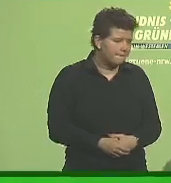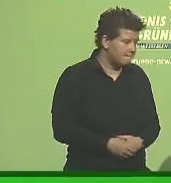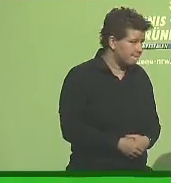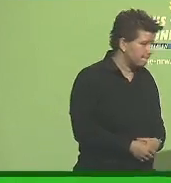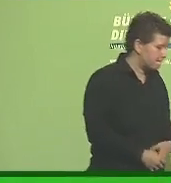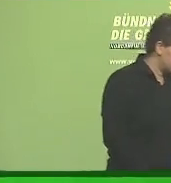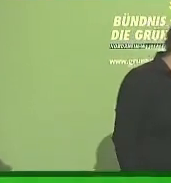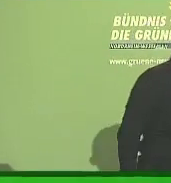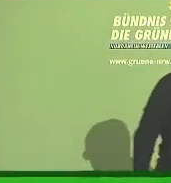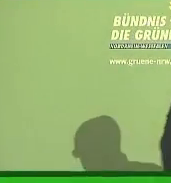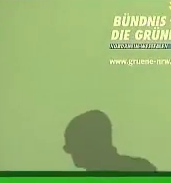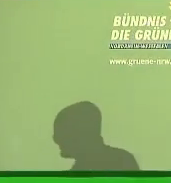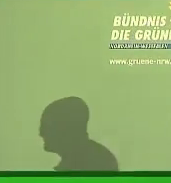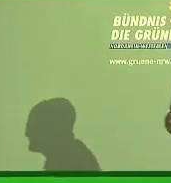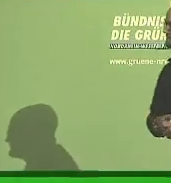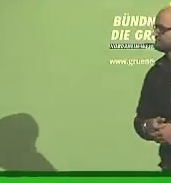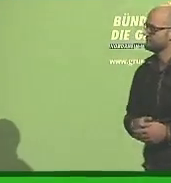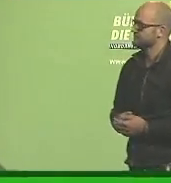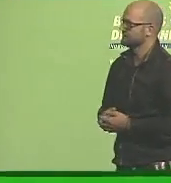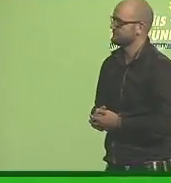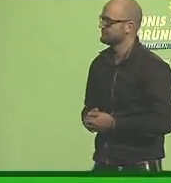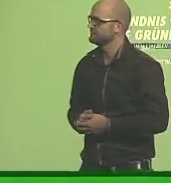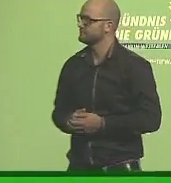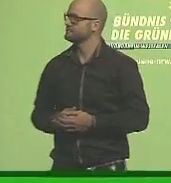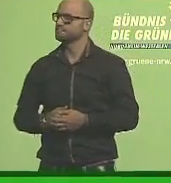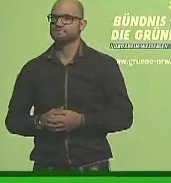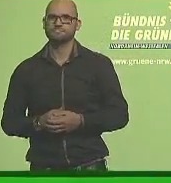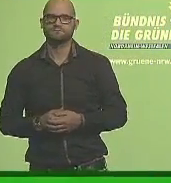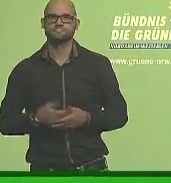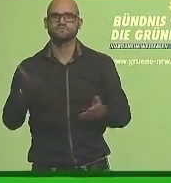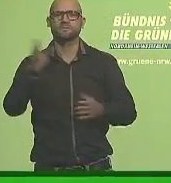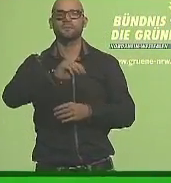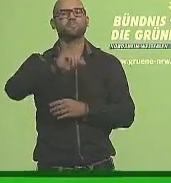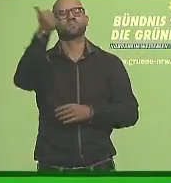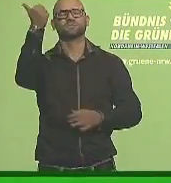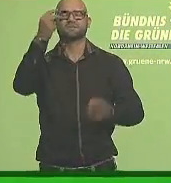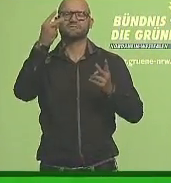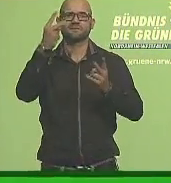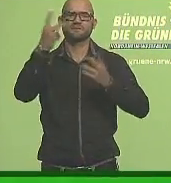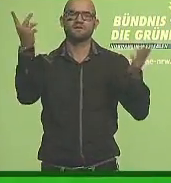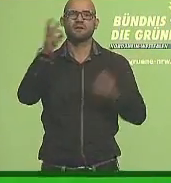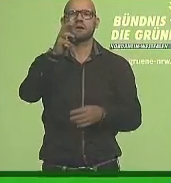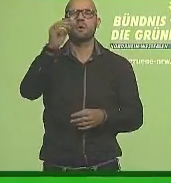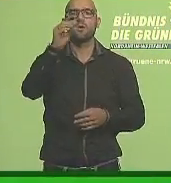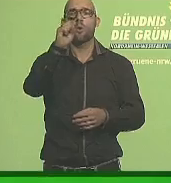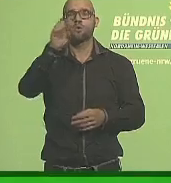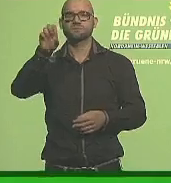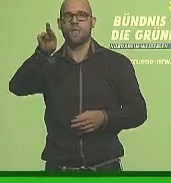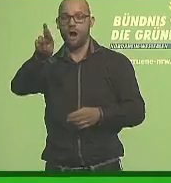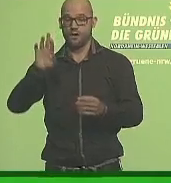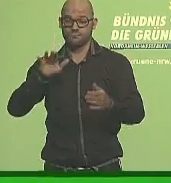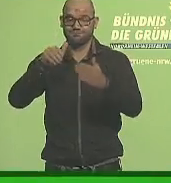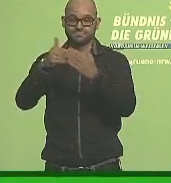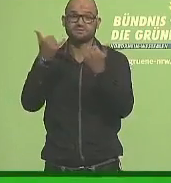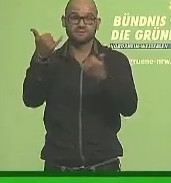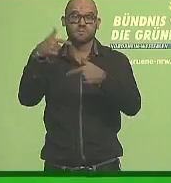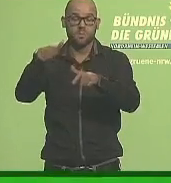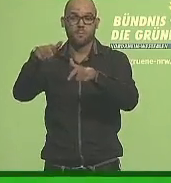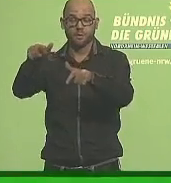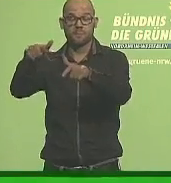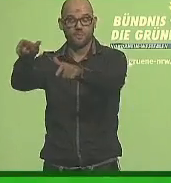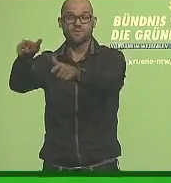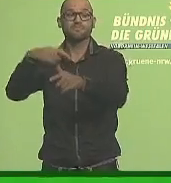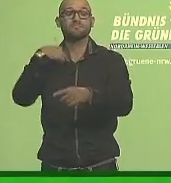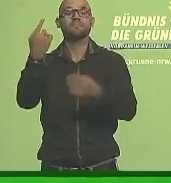Und was wir vor allen Dingen brauchen dabei, das ist ganz wichtig und das verhindert Herr Rösler, seit er im Amt ist. Wir brauchen endlich eine